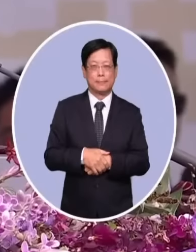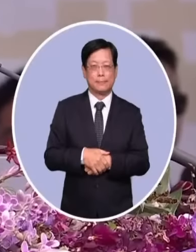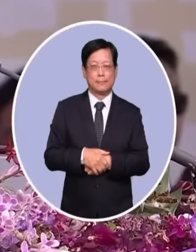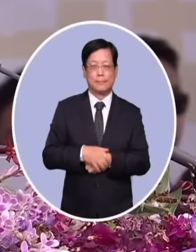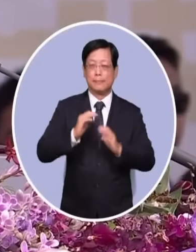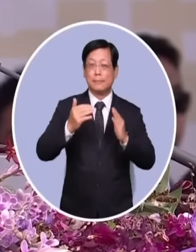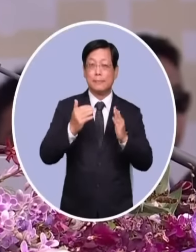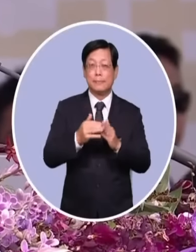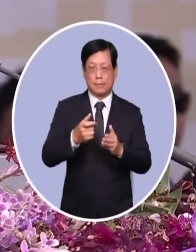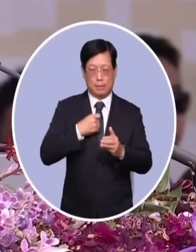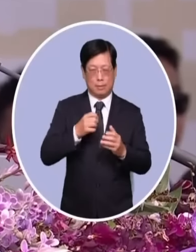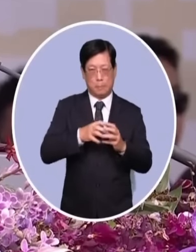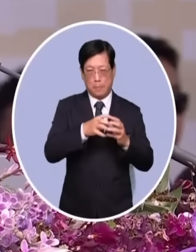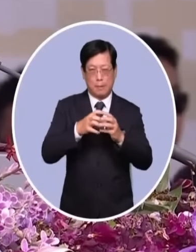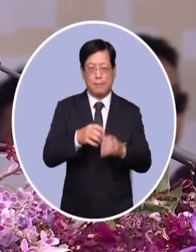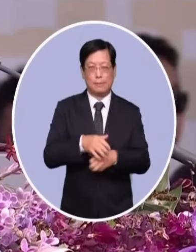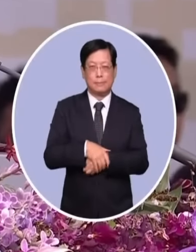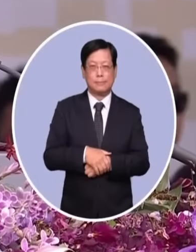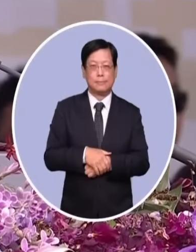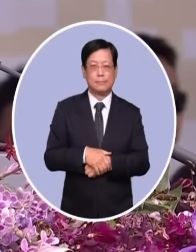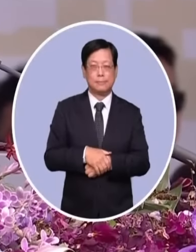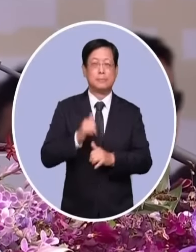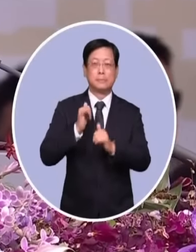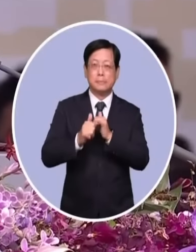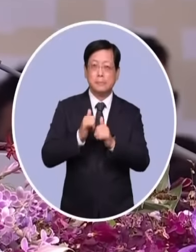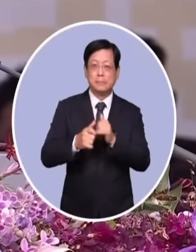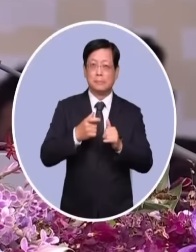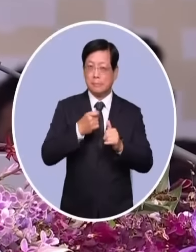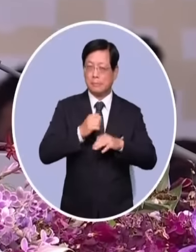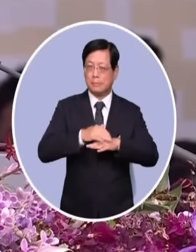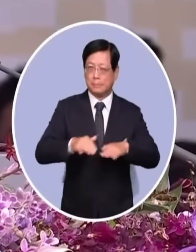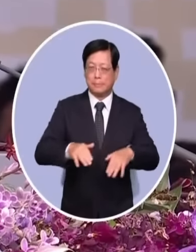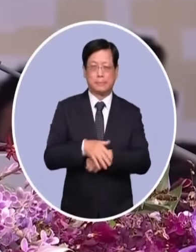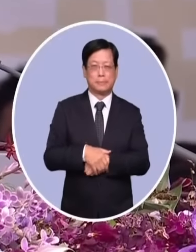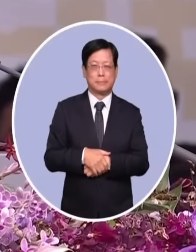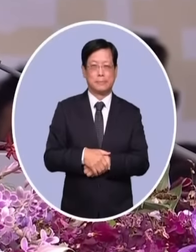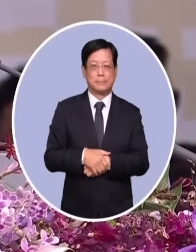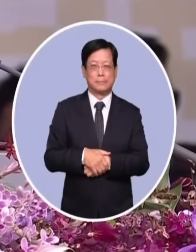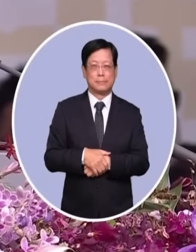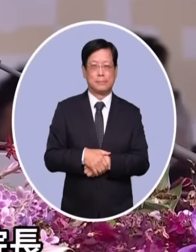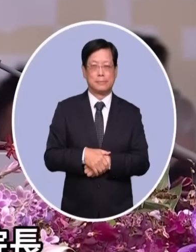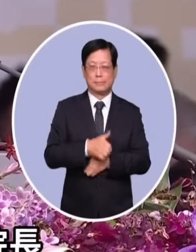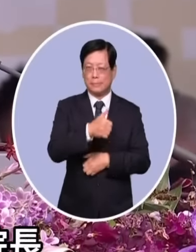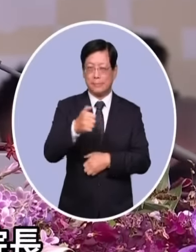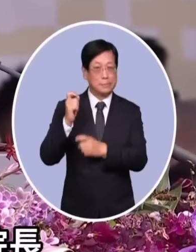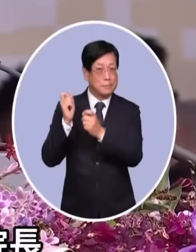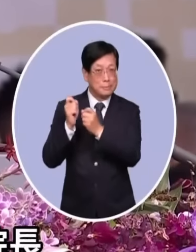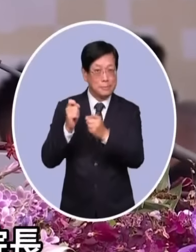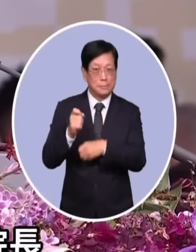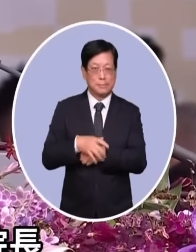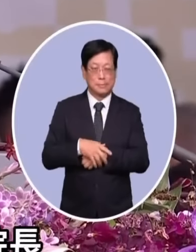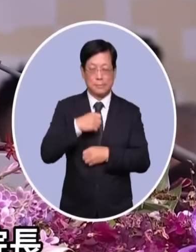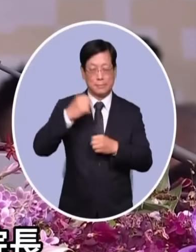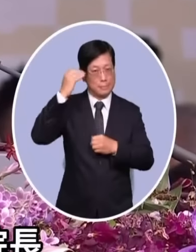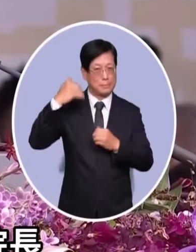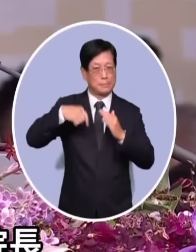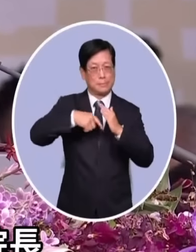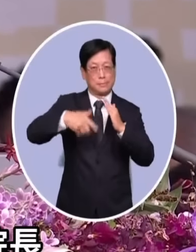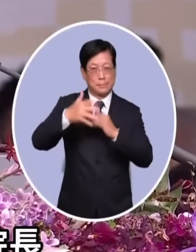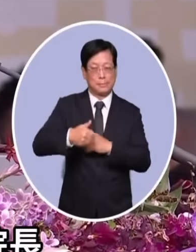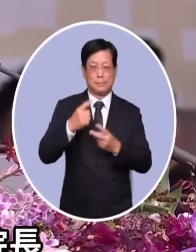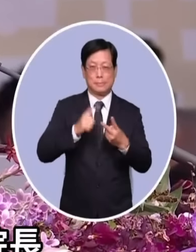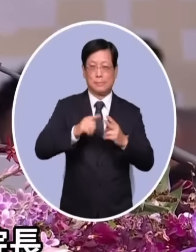国家要团结，社会要安定。感谢近期韩国瑜院长